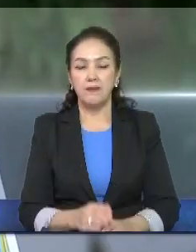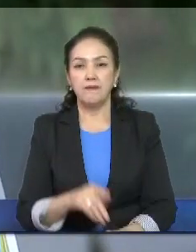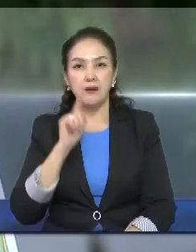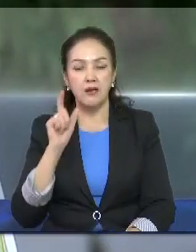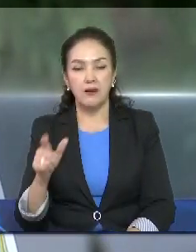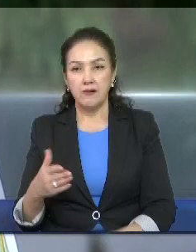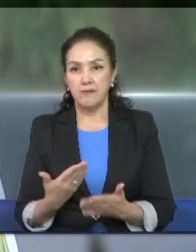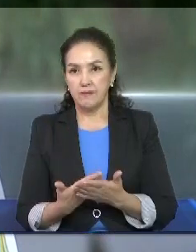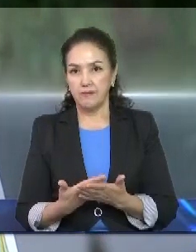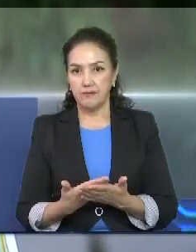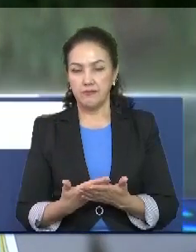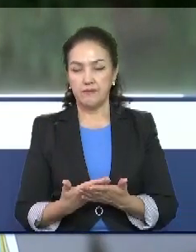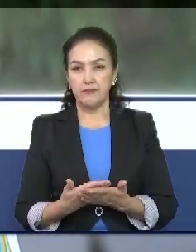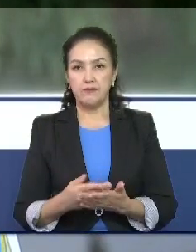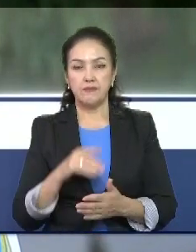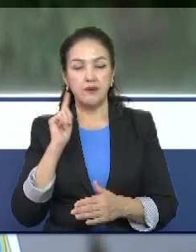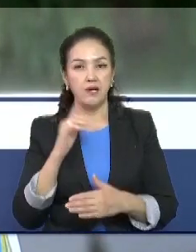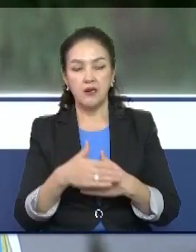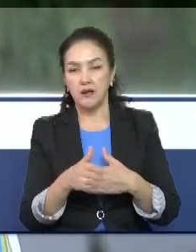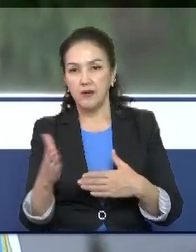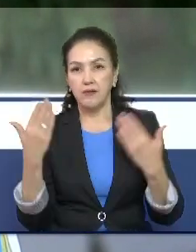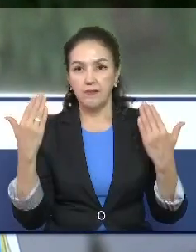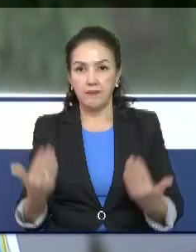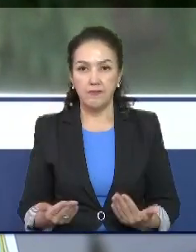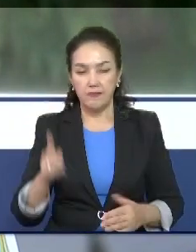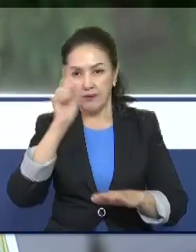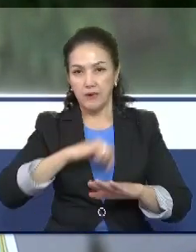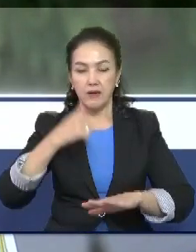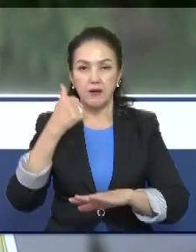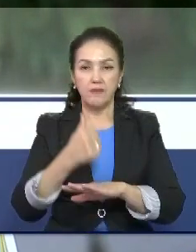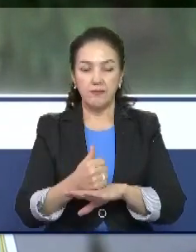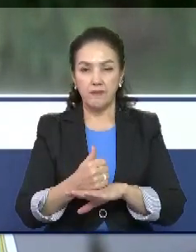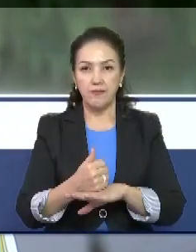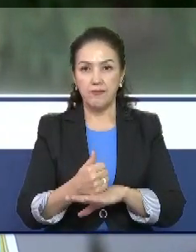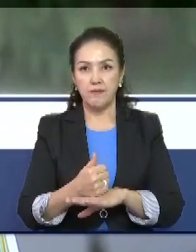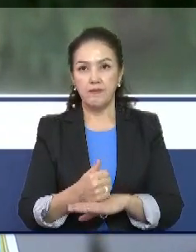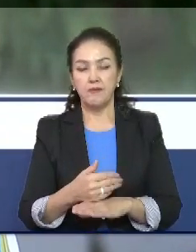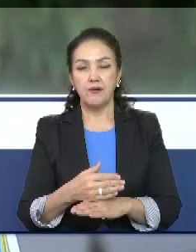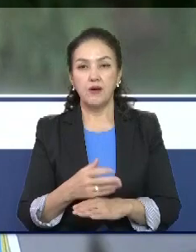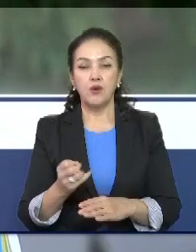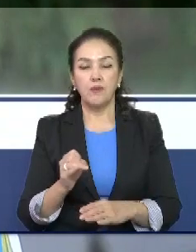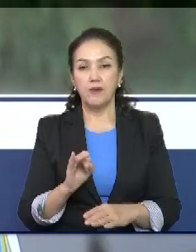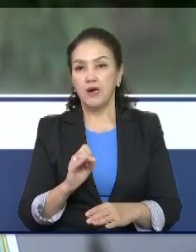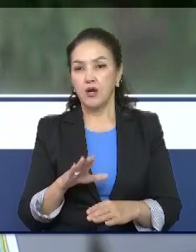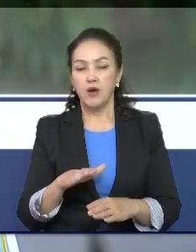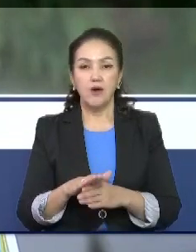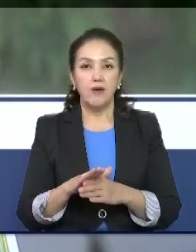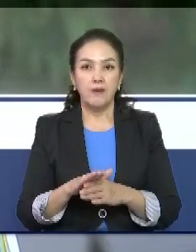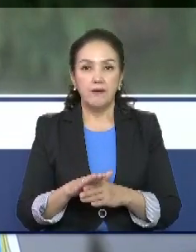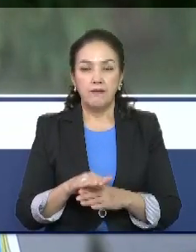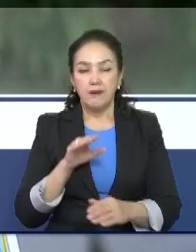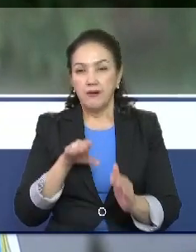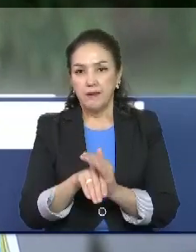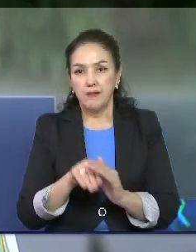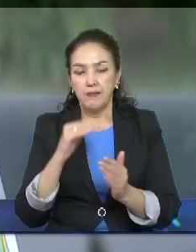маман, жас түлек мына қазіргі мемлекет басшысының конкурс іріктеусіз